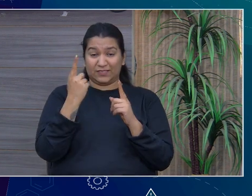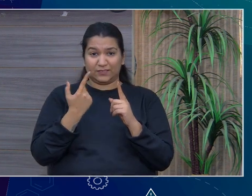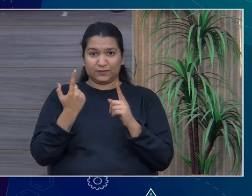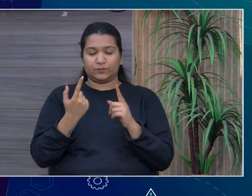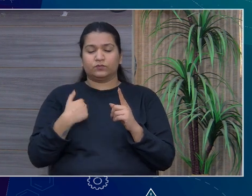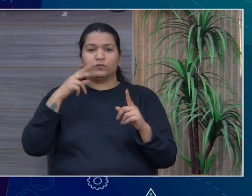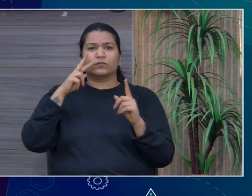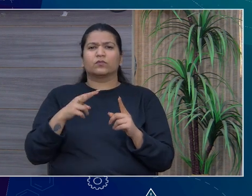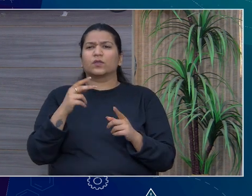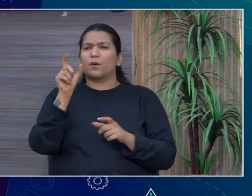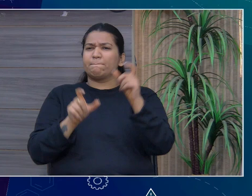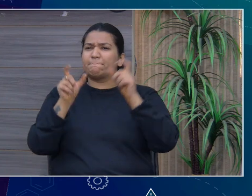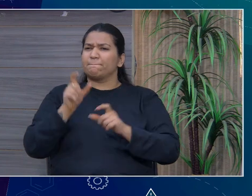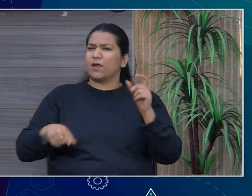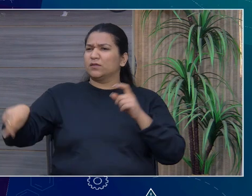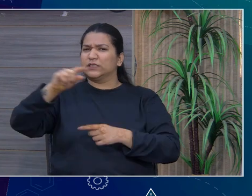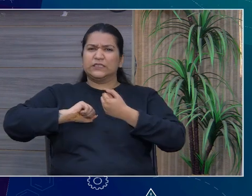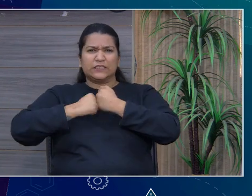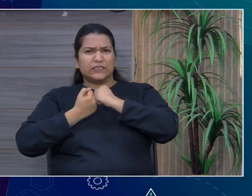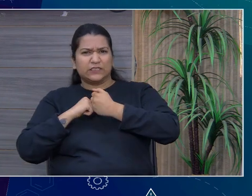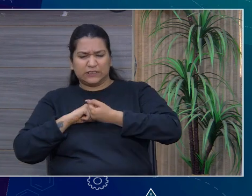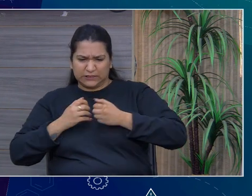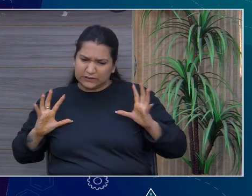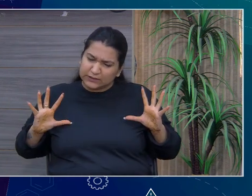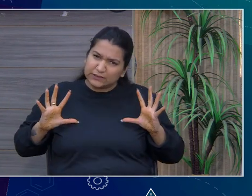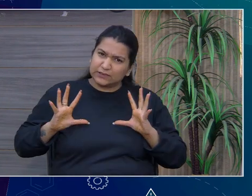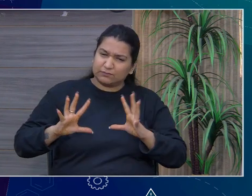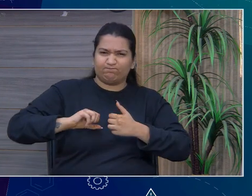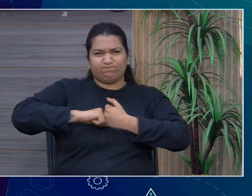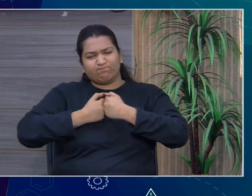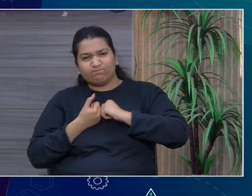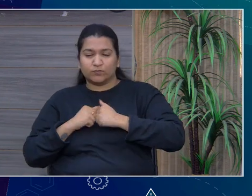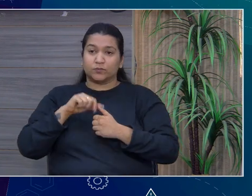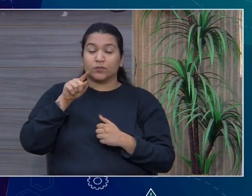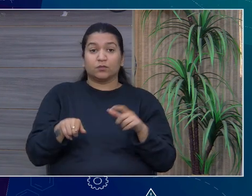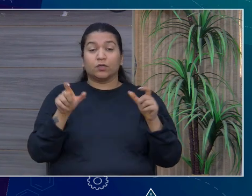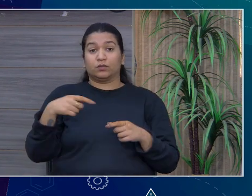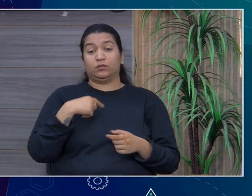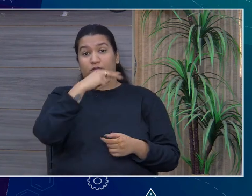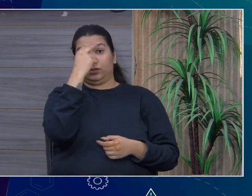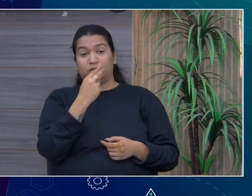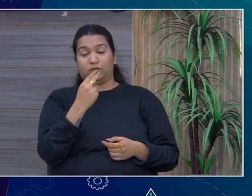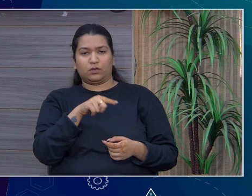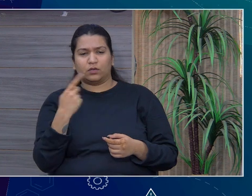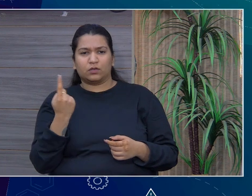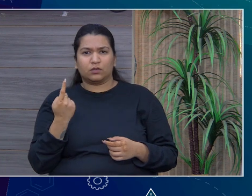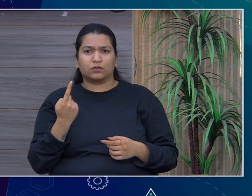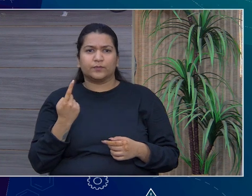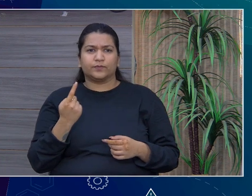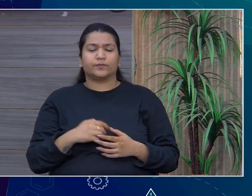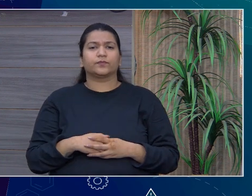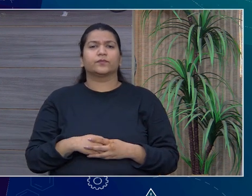दृश्य है जिसमें कि बहुत सारे लोग भीड़ भाड़ है जहाँ पे बहुत लोग हैं वो हम एक कह सकते हैं कि ये हम बिकॉज